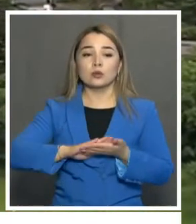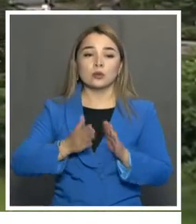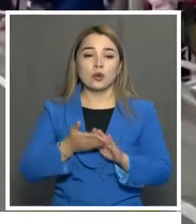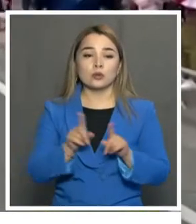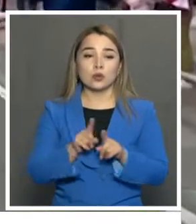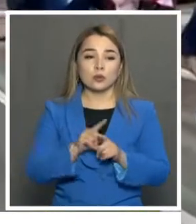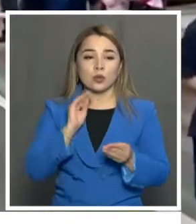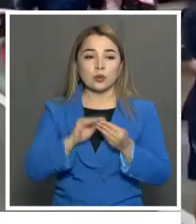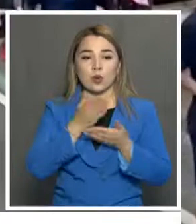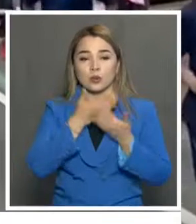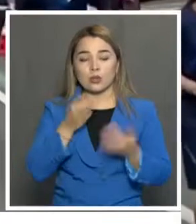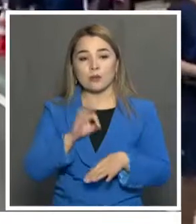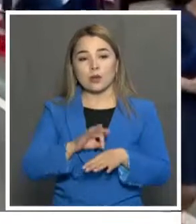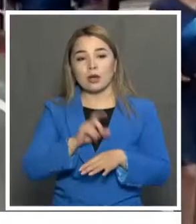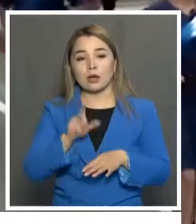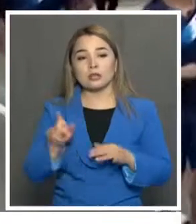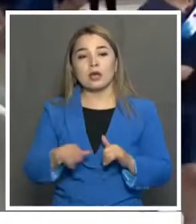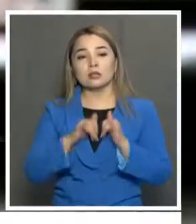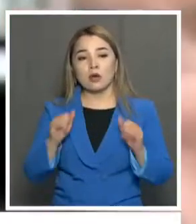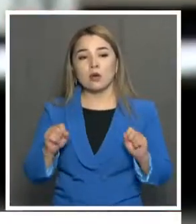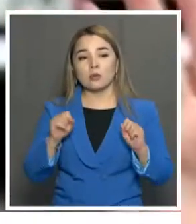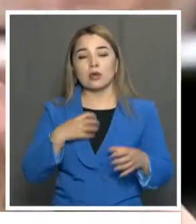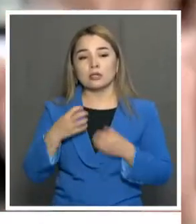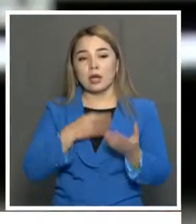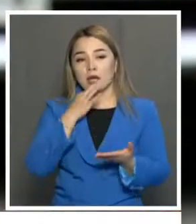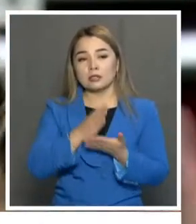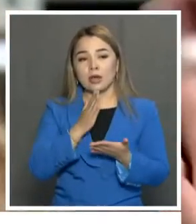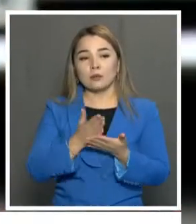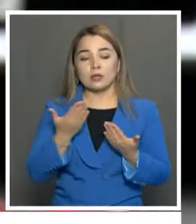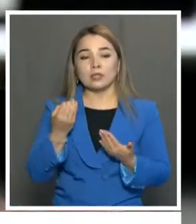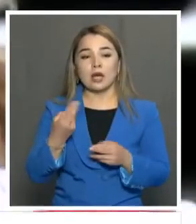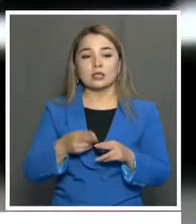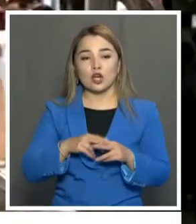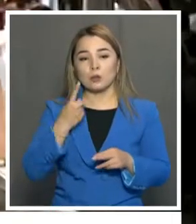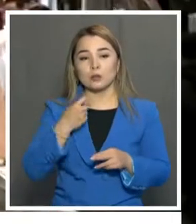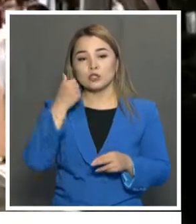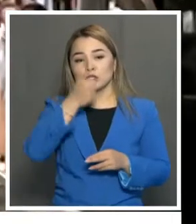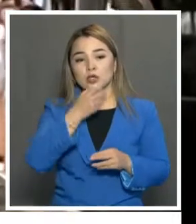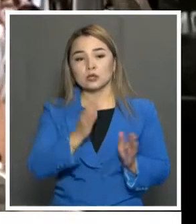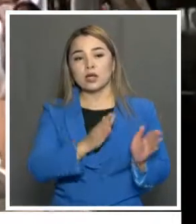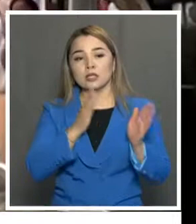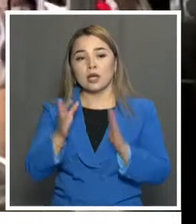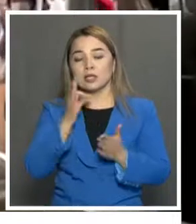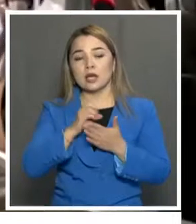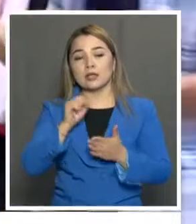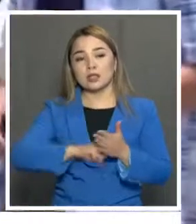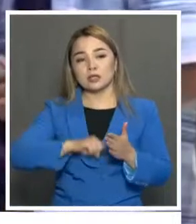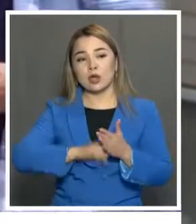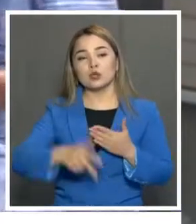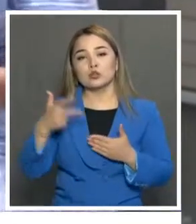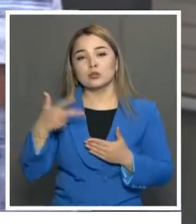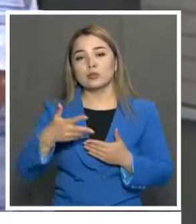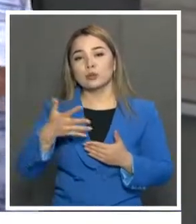тұрақталмағандықтан шарадан соң науқастар саны күрт артуы мүмкін деп алаңдайды. Сөйтіп оны тағы бір жылға шегеруге шақырды. Осы себеппен